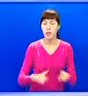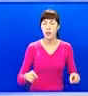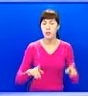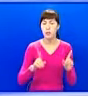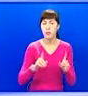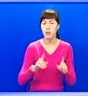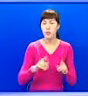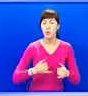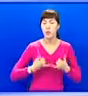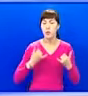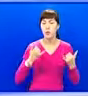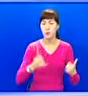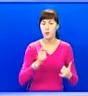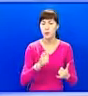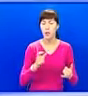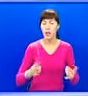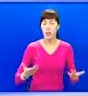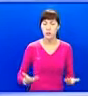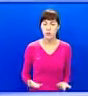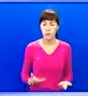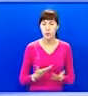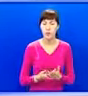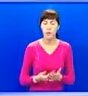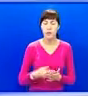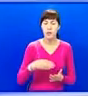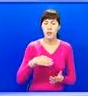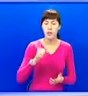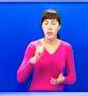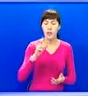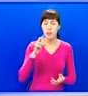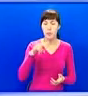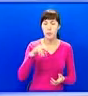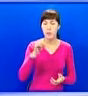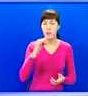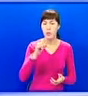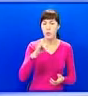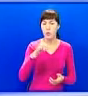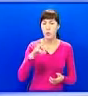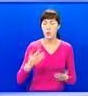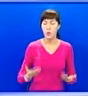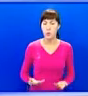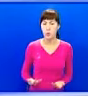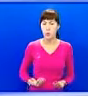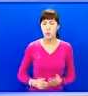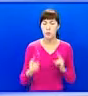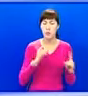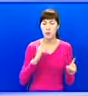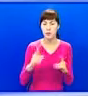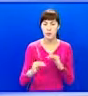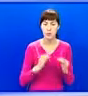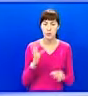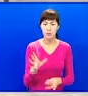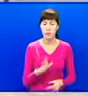әспеттеді. Қаланың құрметті азаматы өмірі үлгі болған Әбдібек Қажы Абылайұлының өмірі мен өнегесін арнайы конференцияда кеңінен